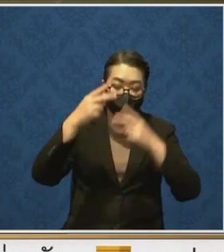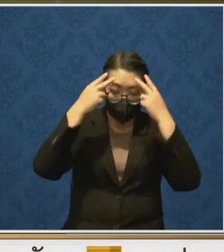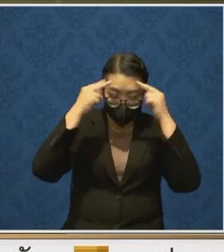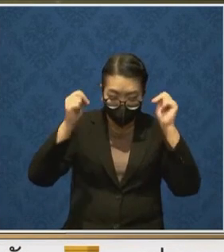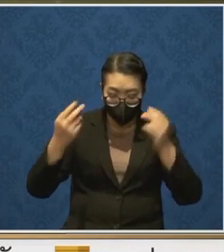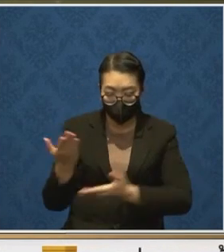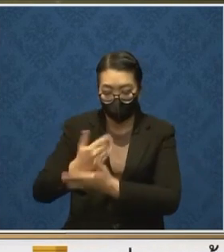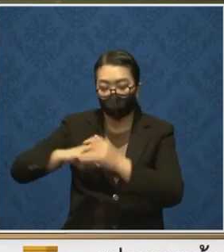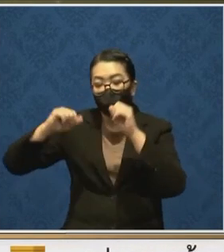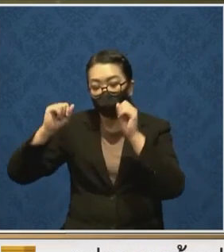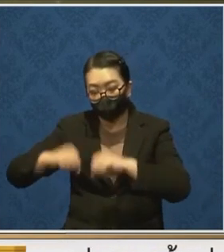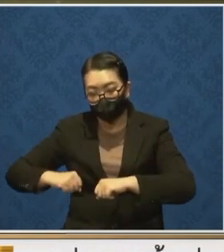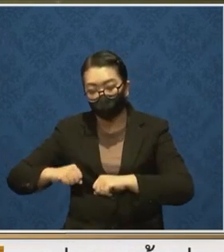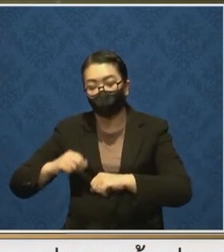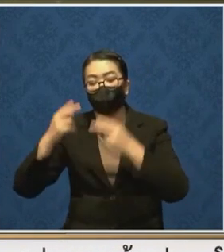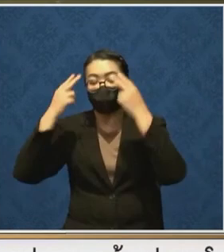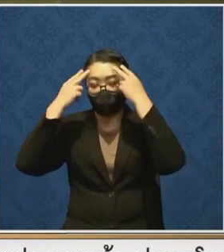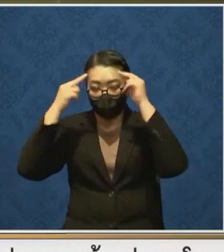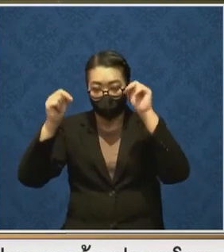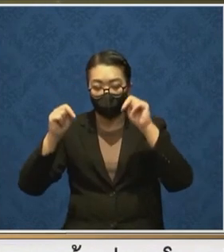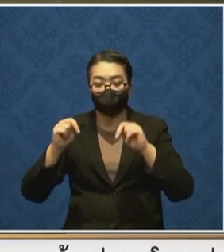ิคณะรัฐมนตรีแล้แต่กรณี